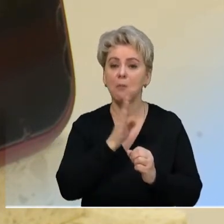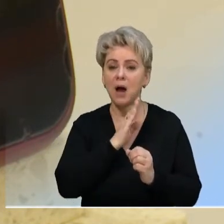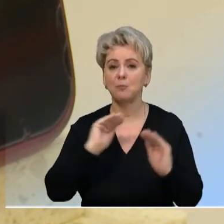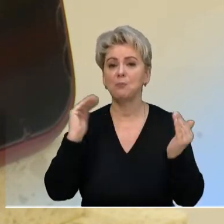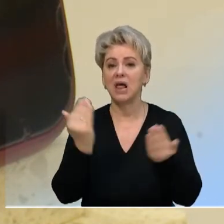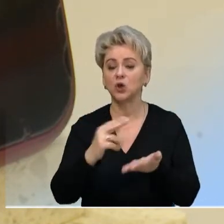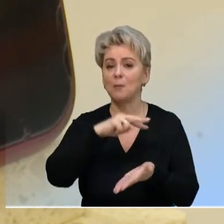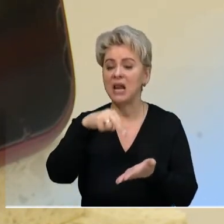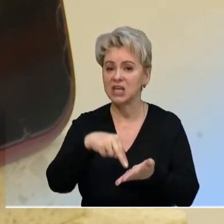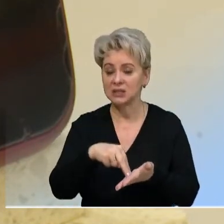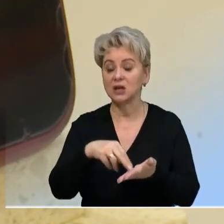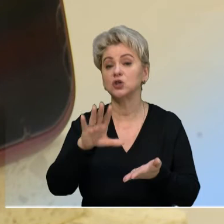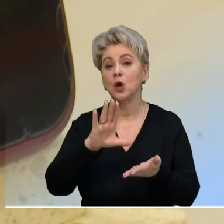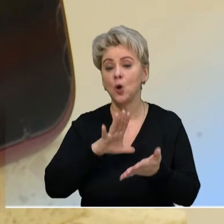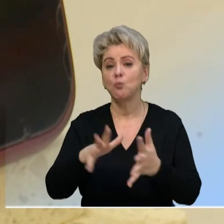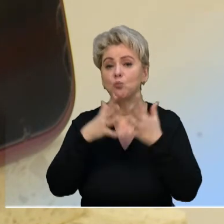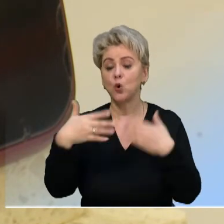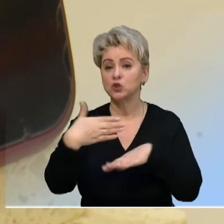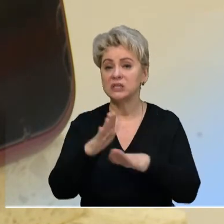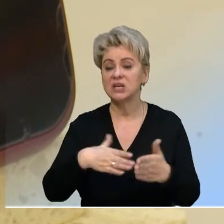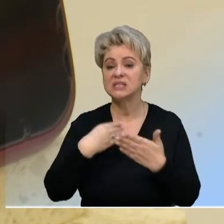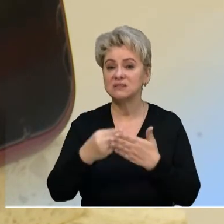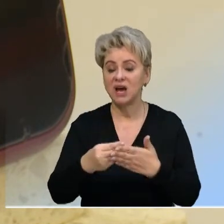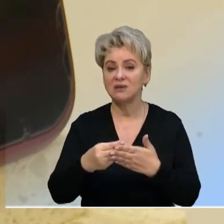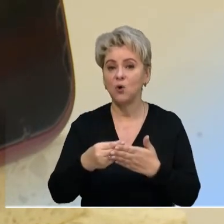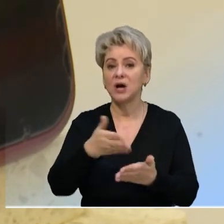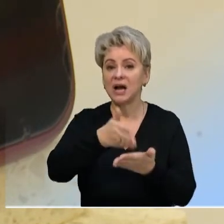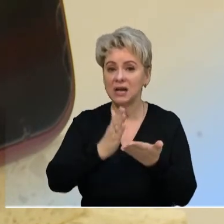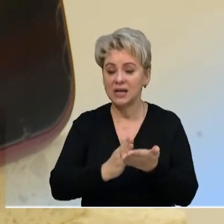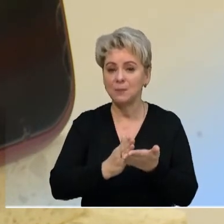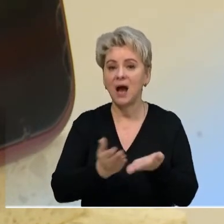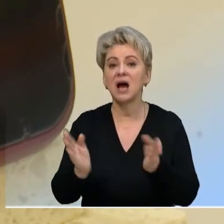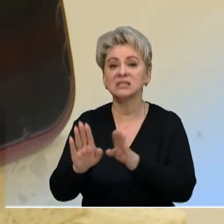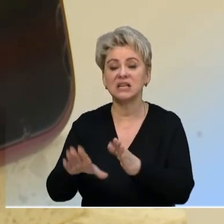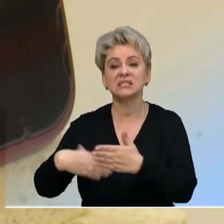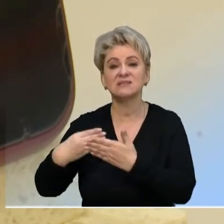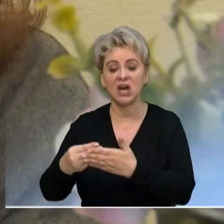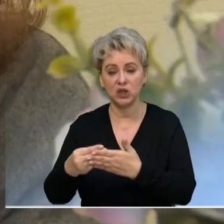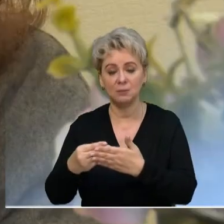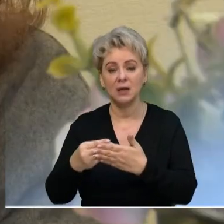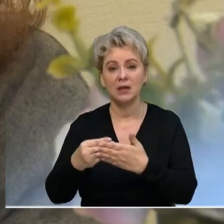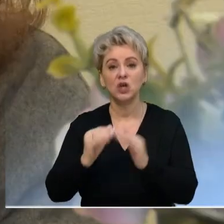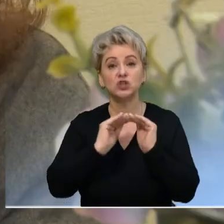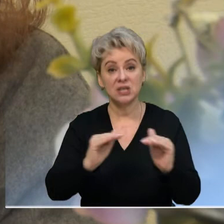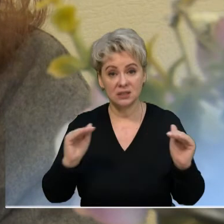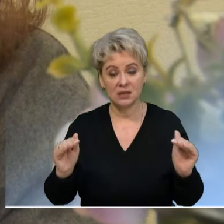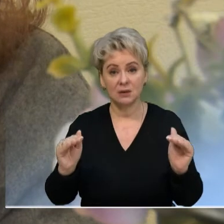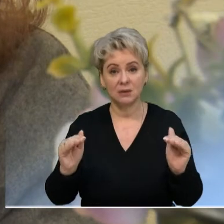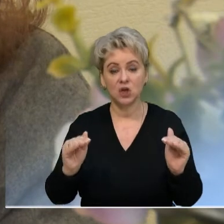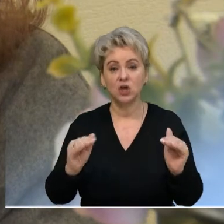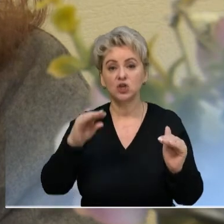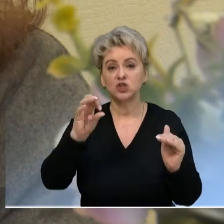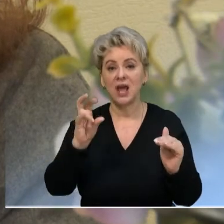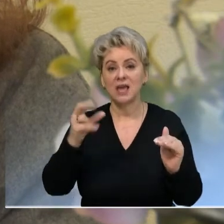блокадном Ленинграде, она большую часть своего пайка оставляла своим детям.